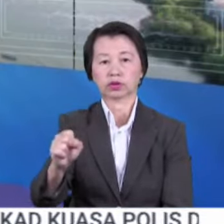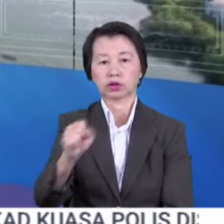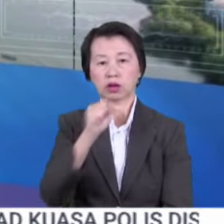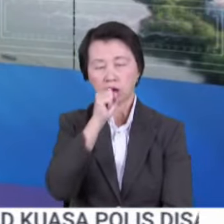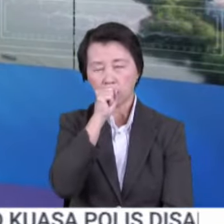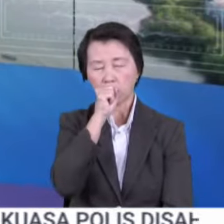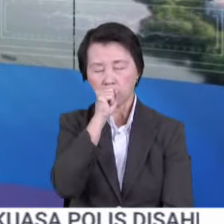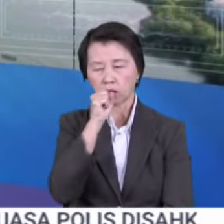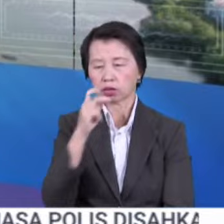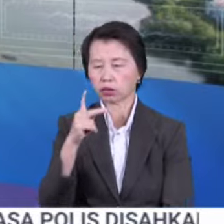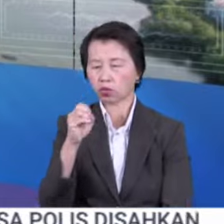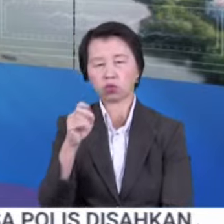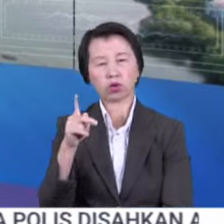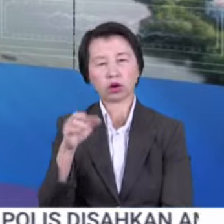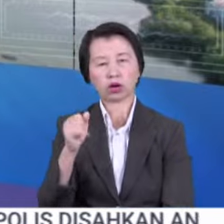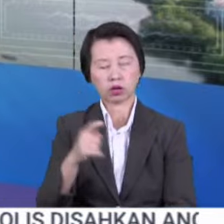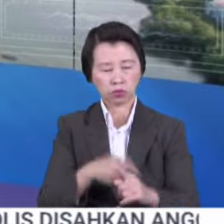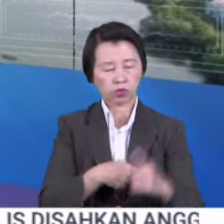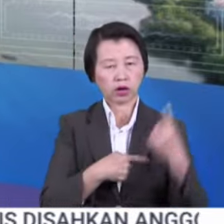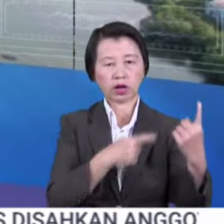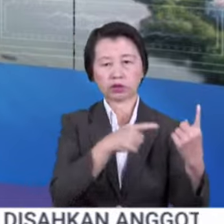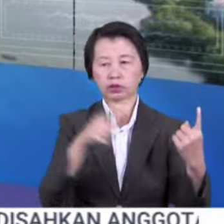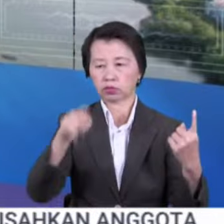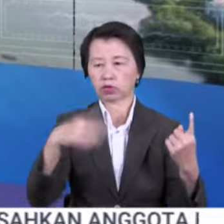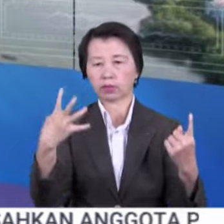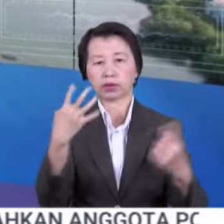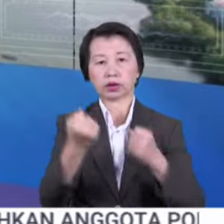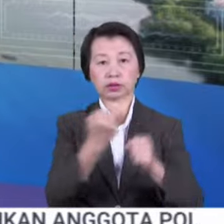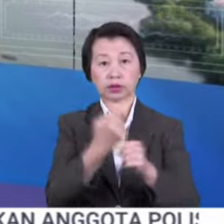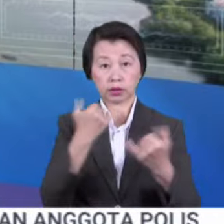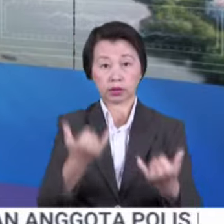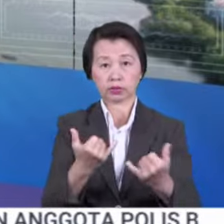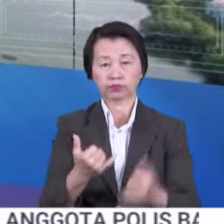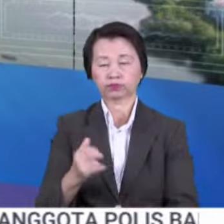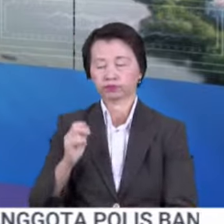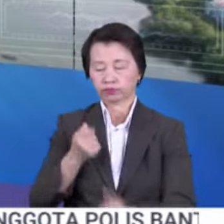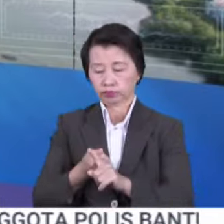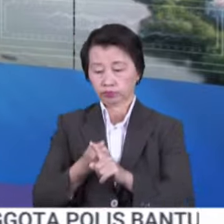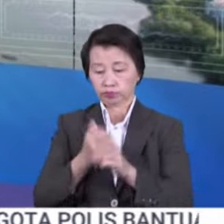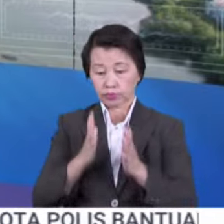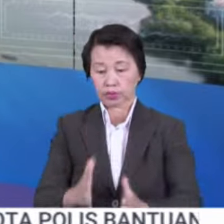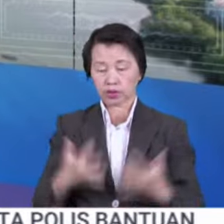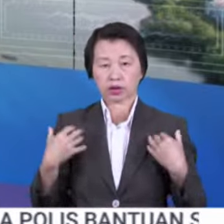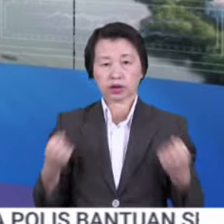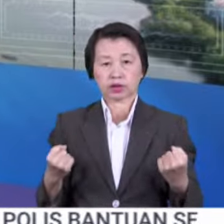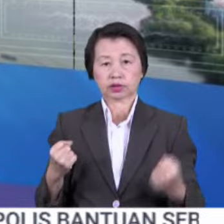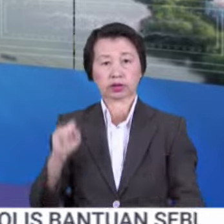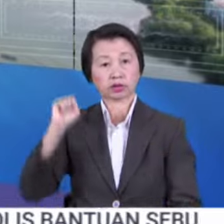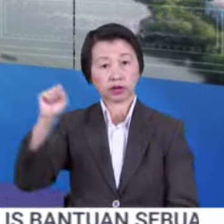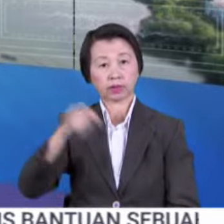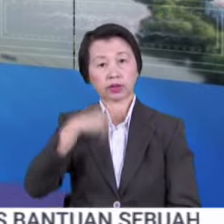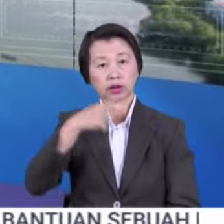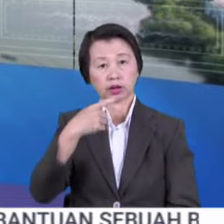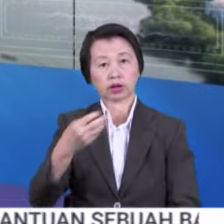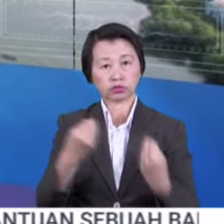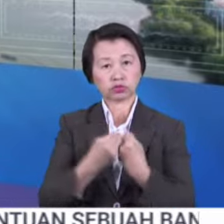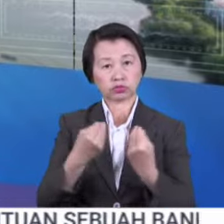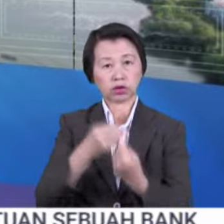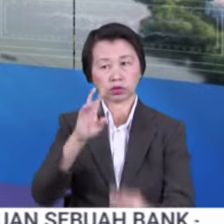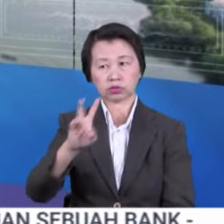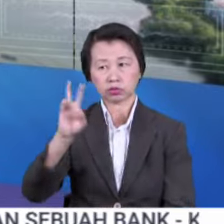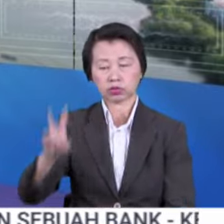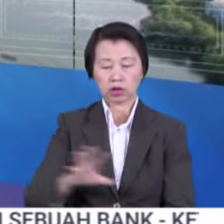batuk kokol dalam tempo Januari hingga April tahun ini penggalang kesehatan Negeri Syawal atau dokter rusnadimuddin berkata daripada jumlah itu